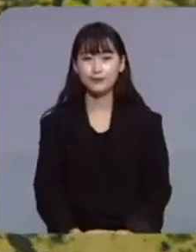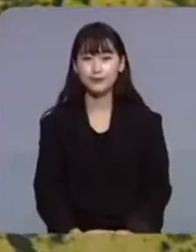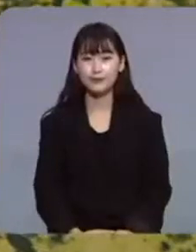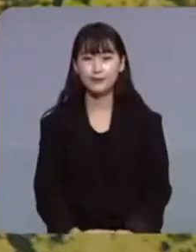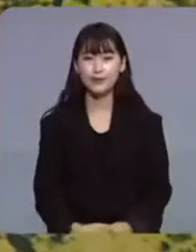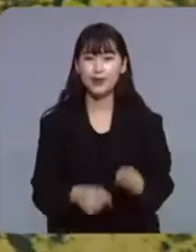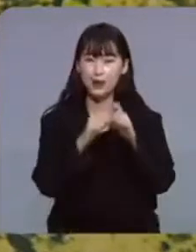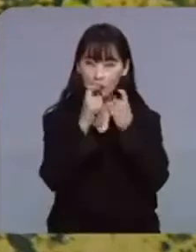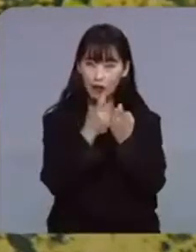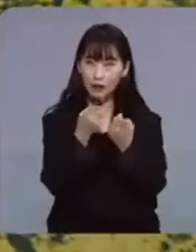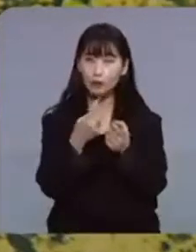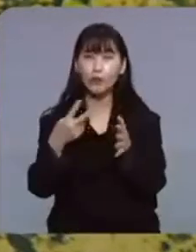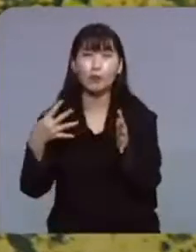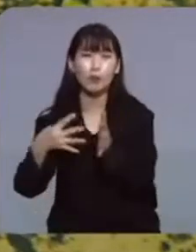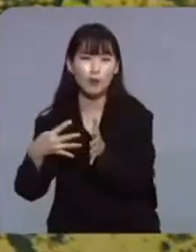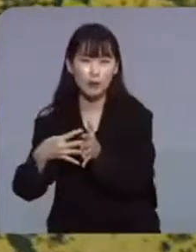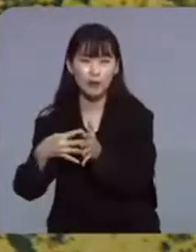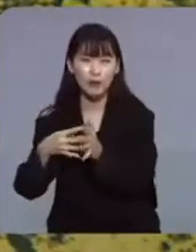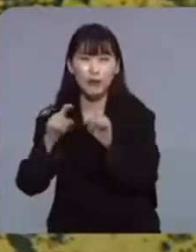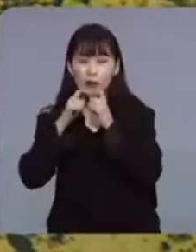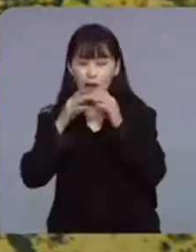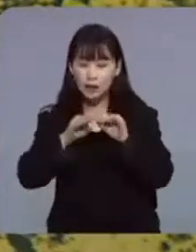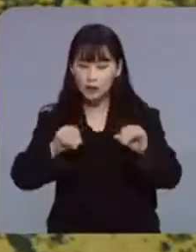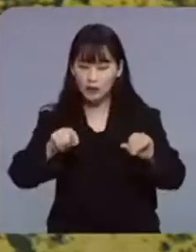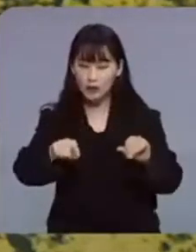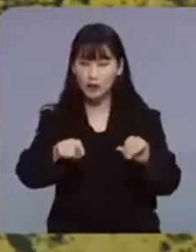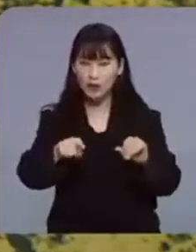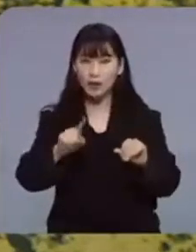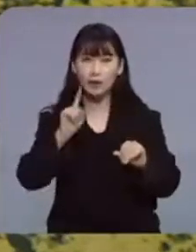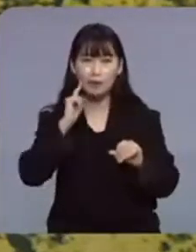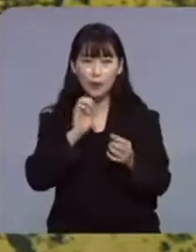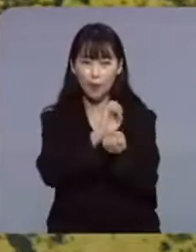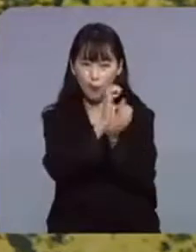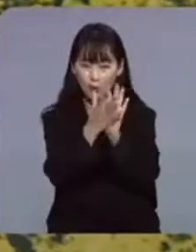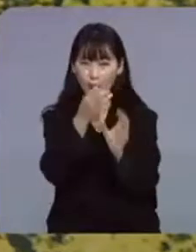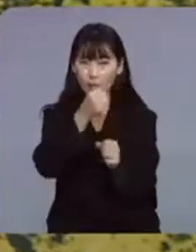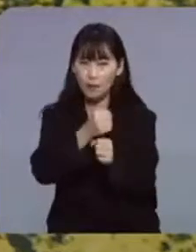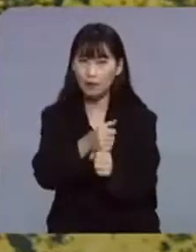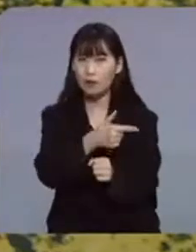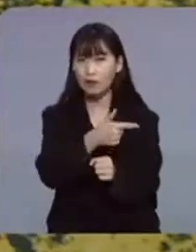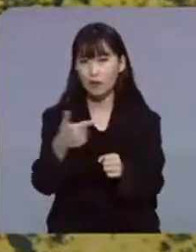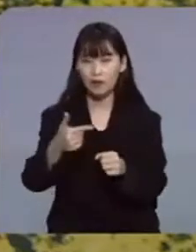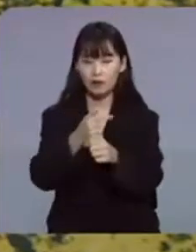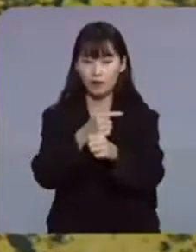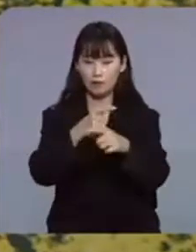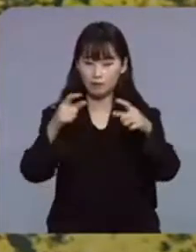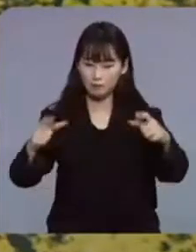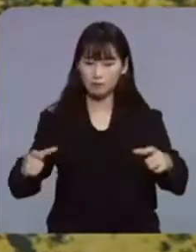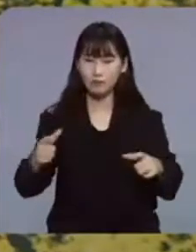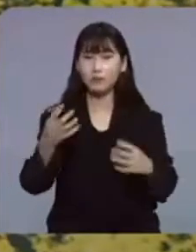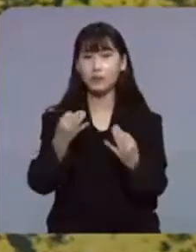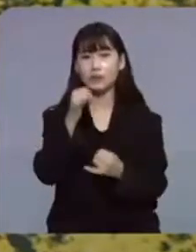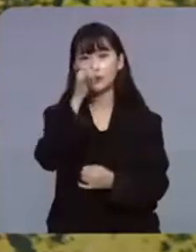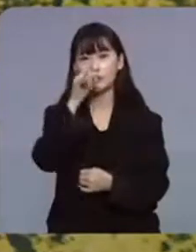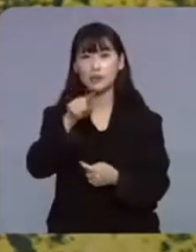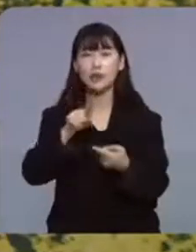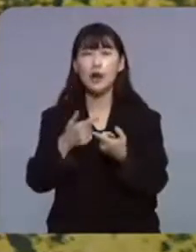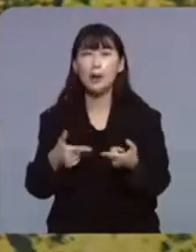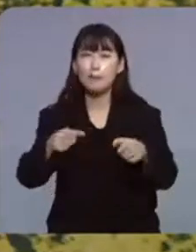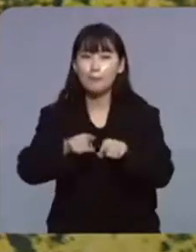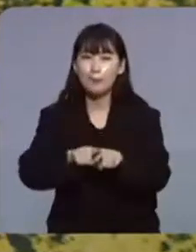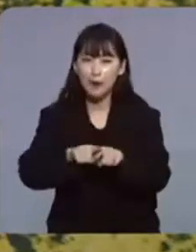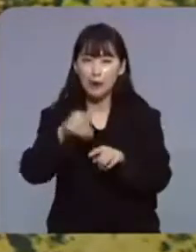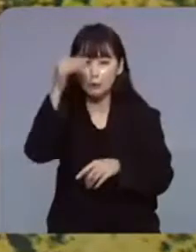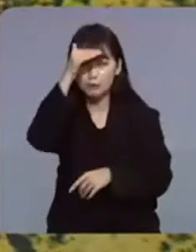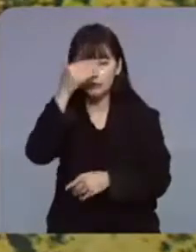개인이나 법인이 사유지에 상당한 규모의 정원을 가꾸는 경우가 적지 않은데요. 이런 민간 정원의 아름다움을 함께 누릴 수 있도록